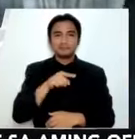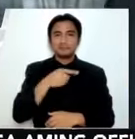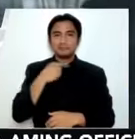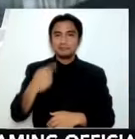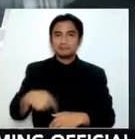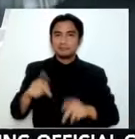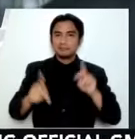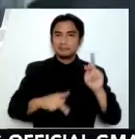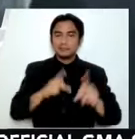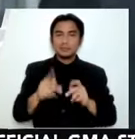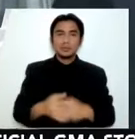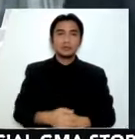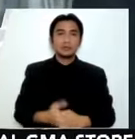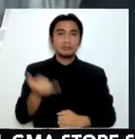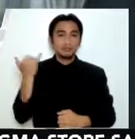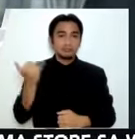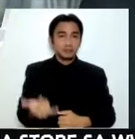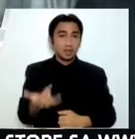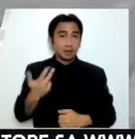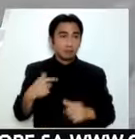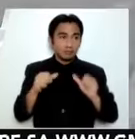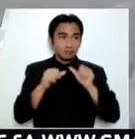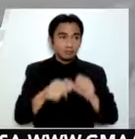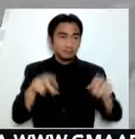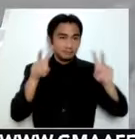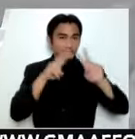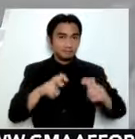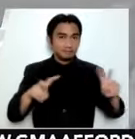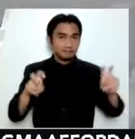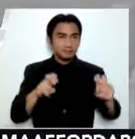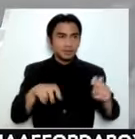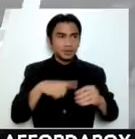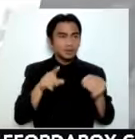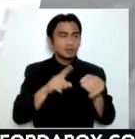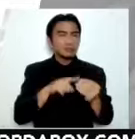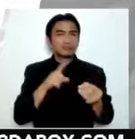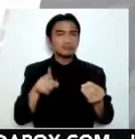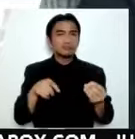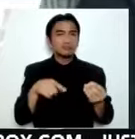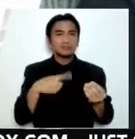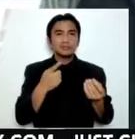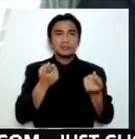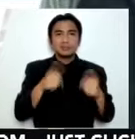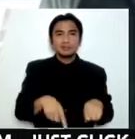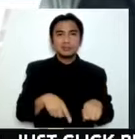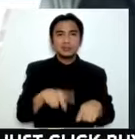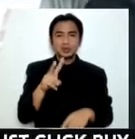still continuing to investigate yung Santa Cruz na LCR. Sa 200,